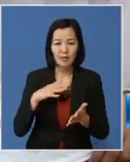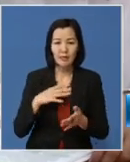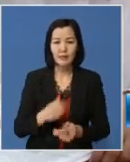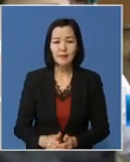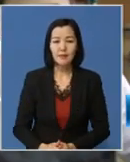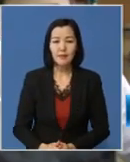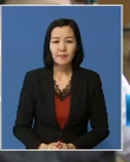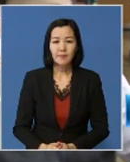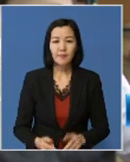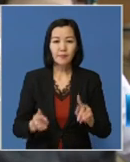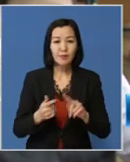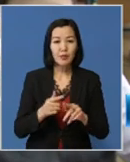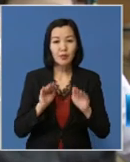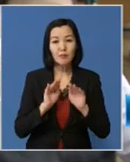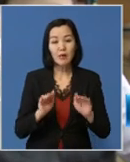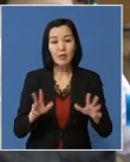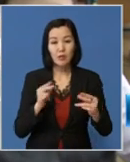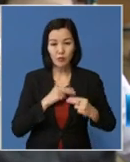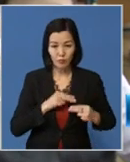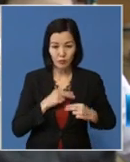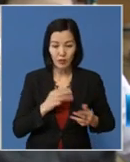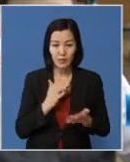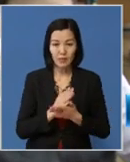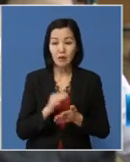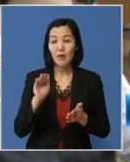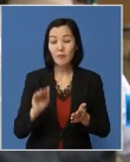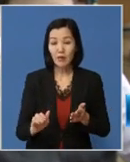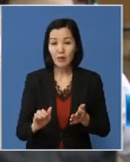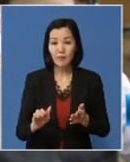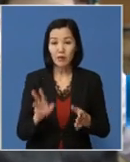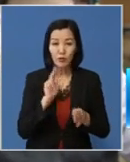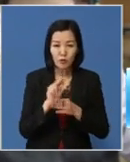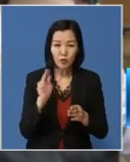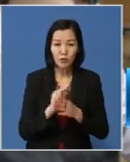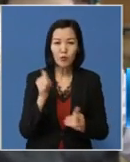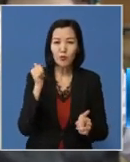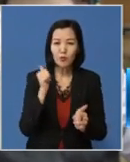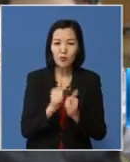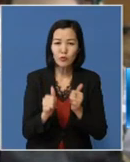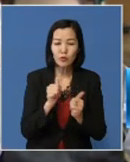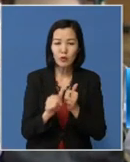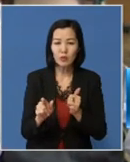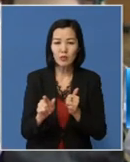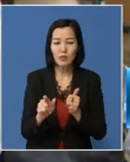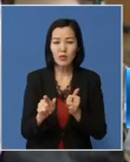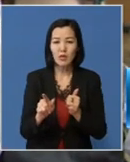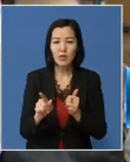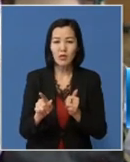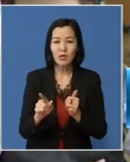Біріншіден баламен жұмыс жасайсың. Баламен жұмыс жасау деген күнделікті жасару деген сөз.